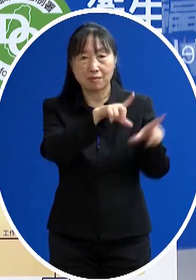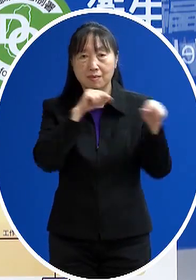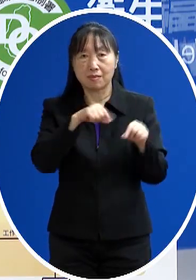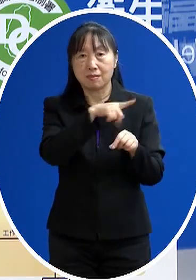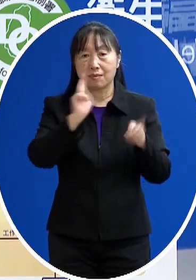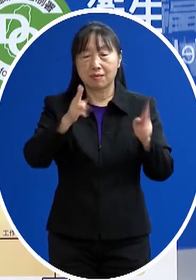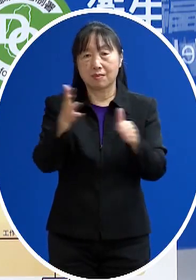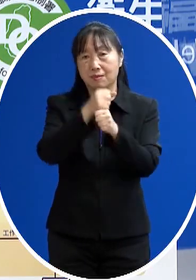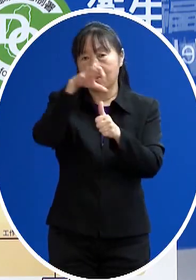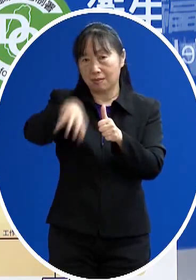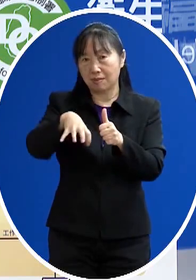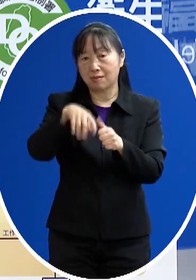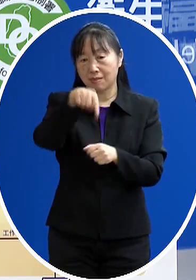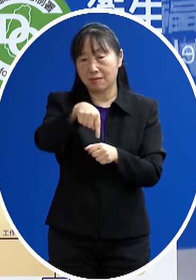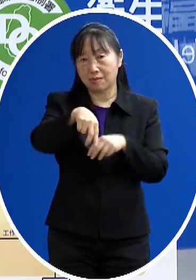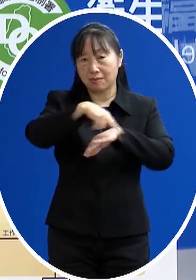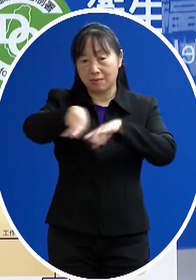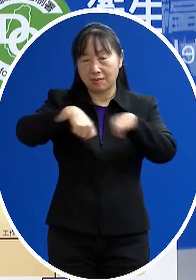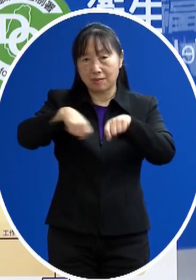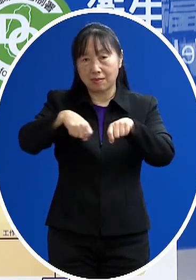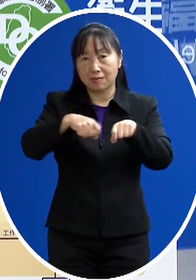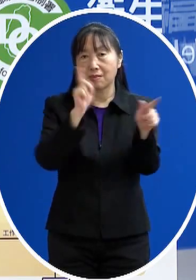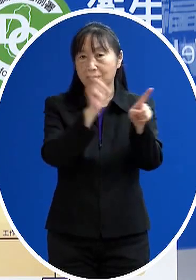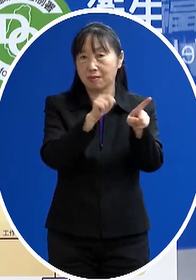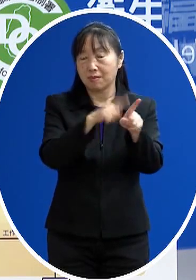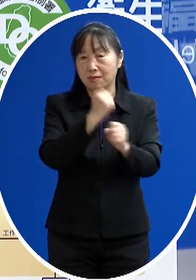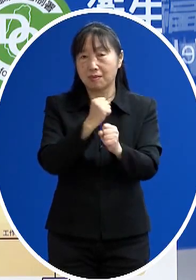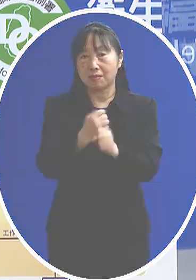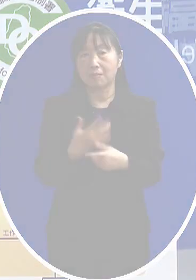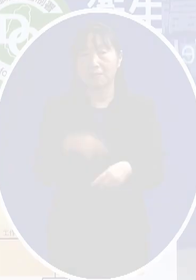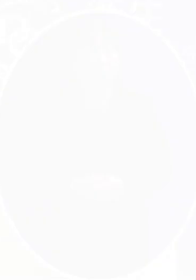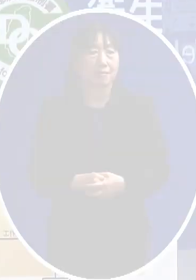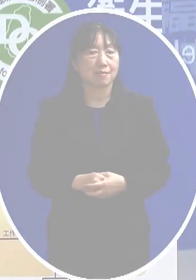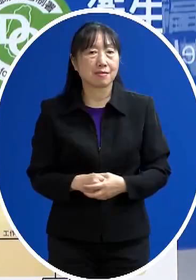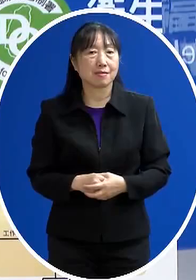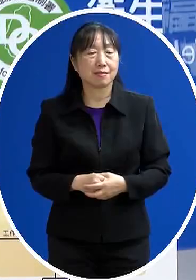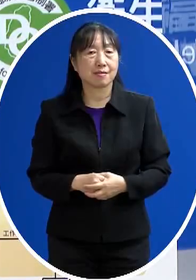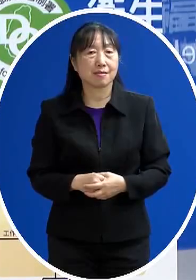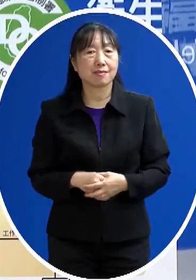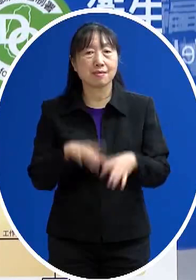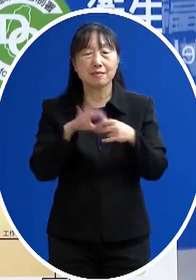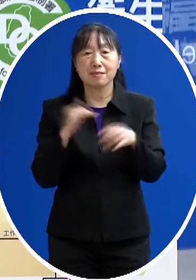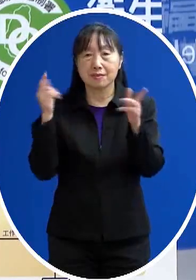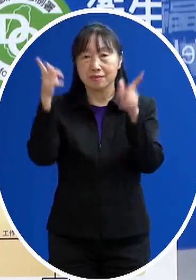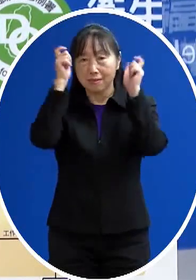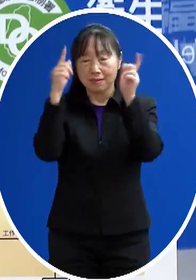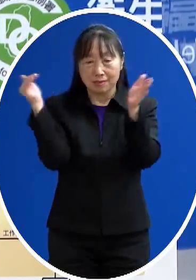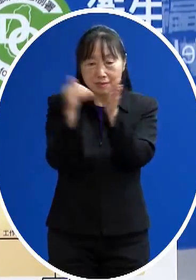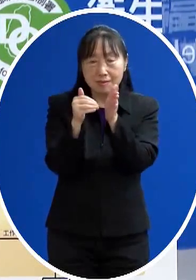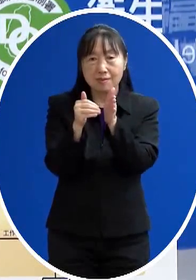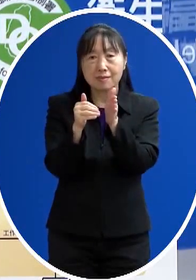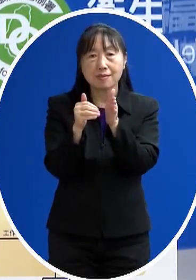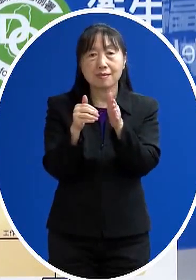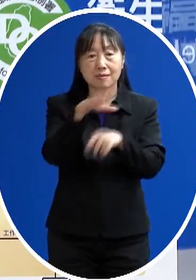心公布之 COVID-19 因应指引，公共集会的因应指引，岁末年终各地密集举办大